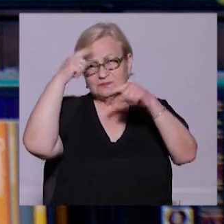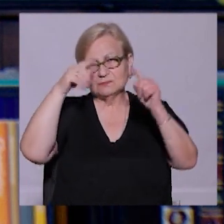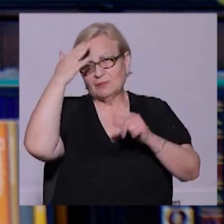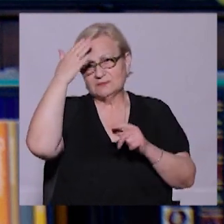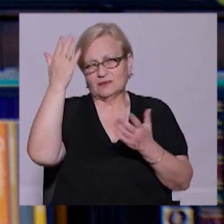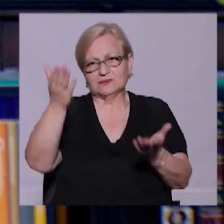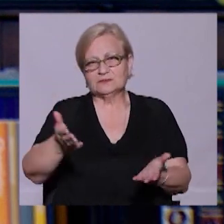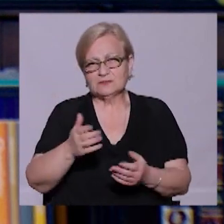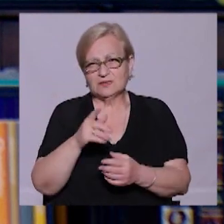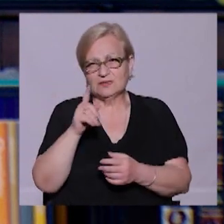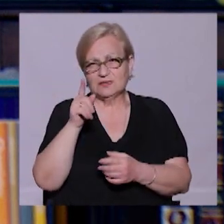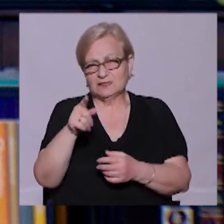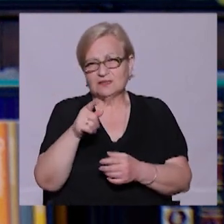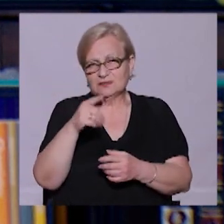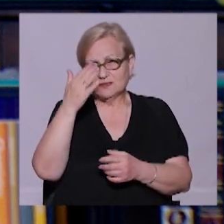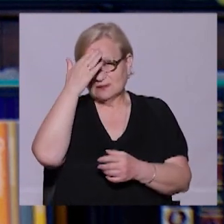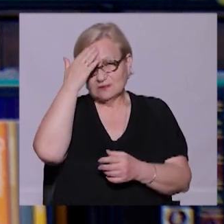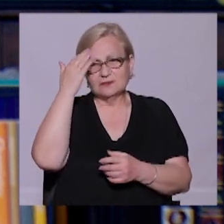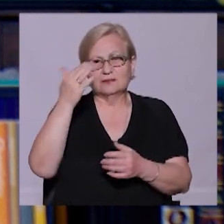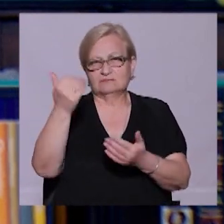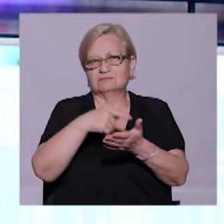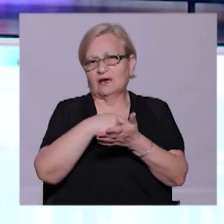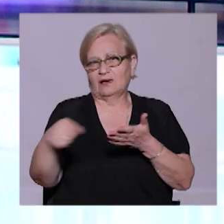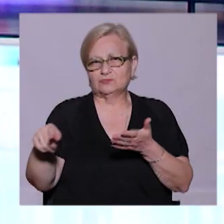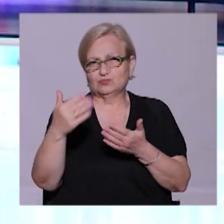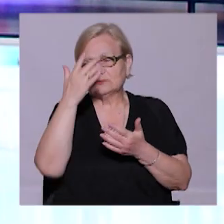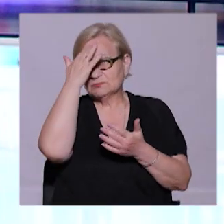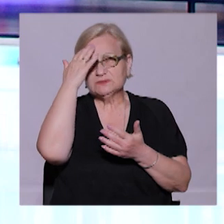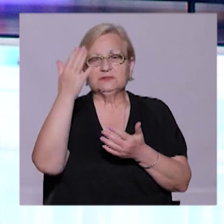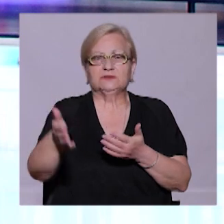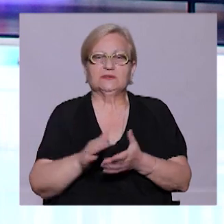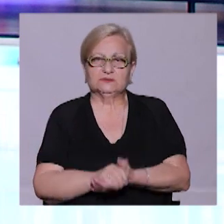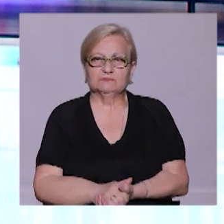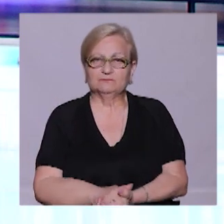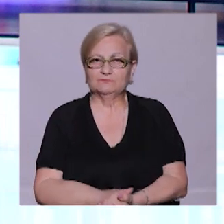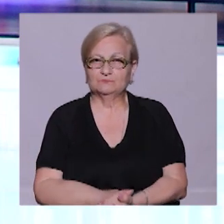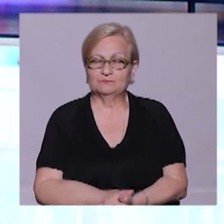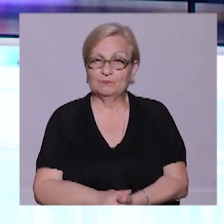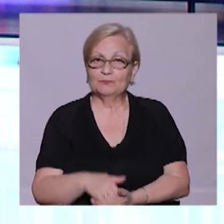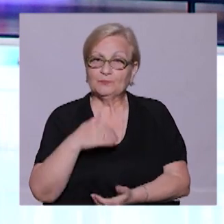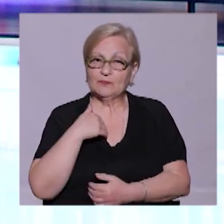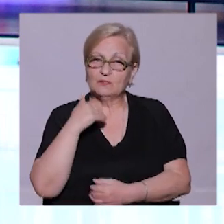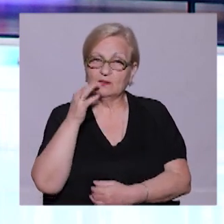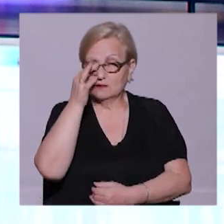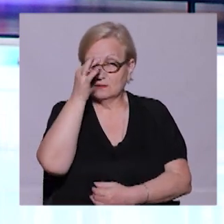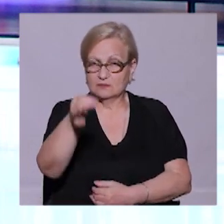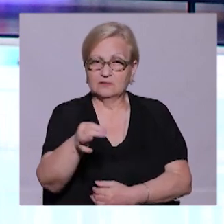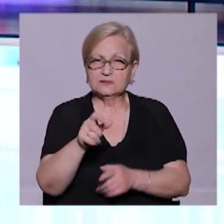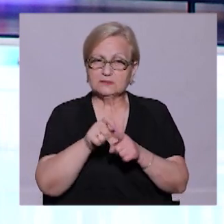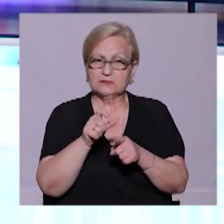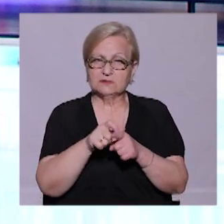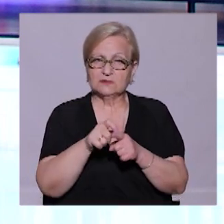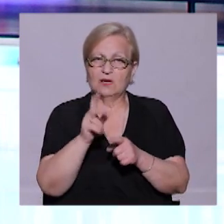მის სათქმელსა და იდეას უსვამს უპირველეს ყოვლისა ხაზს. მე შეგახსენებთ